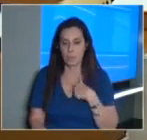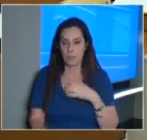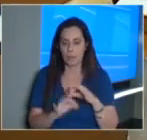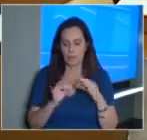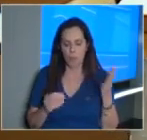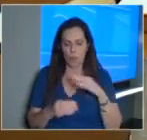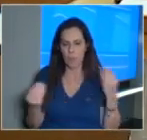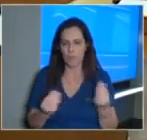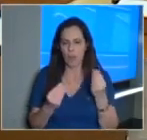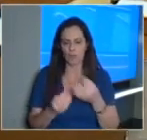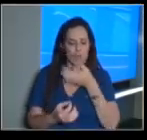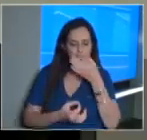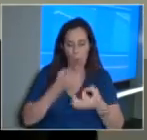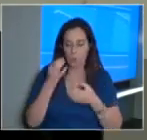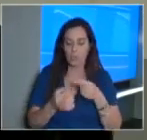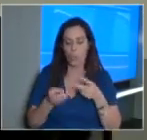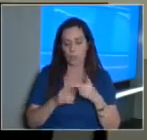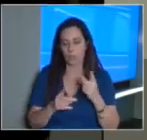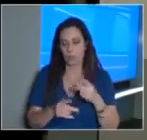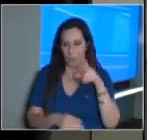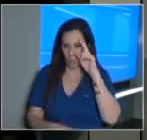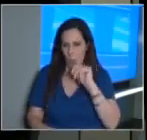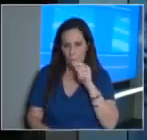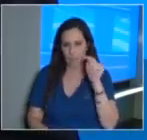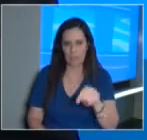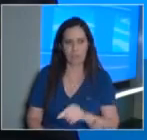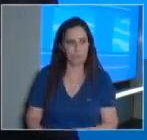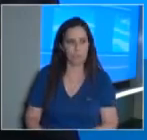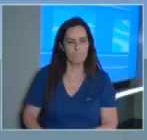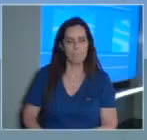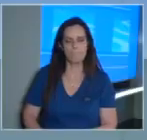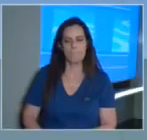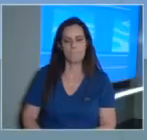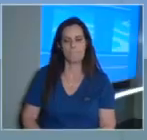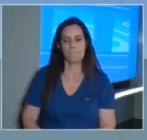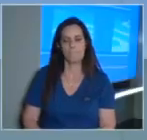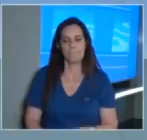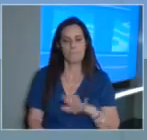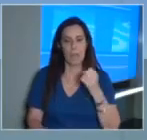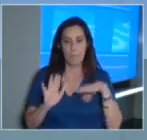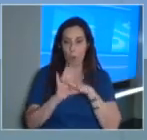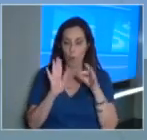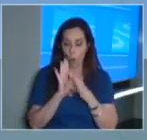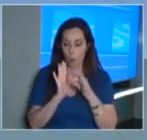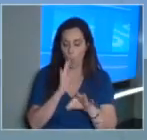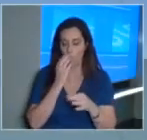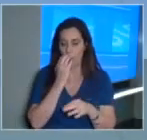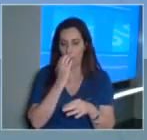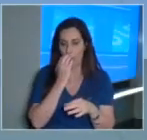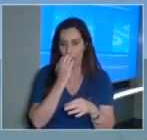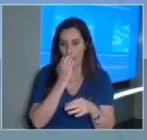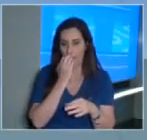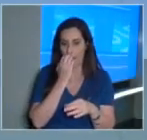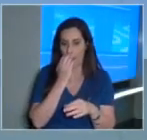פה ללופ נוסף של התייעצויות. זו אופציה אחת, בליכוד מאוד לא רוצים להגיע אליה. עורך הדין רוטמן, אם בחוק כתוב שאם המועמד